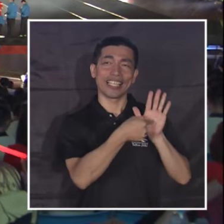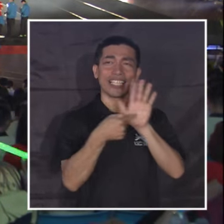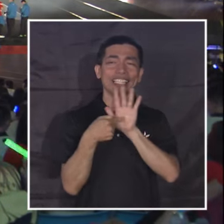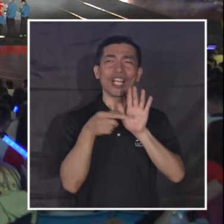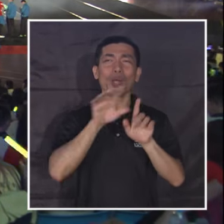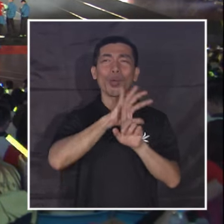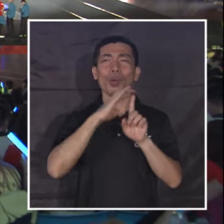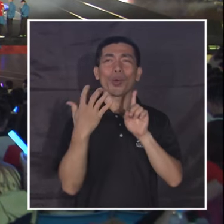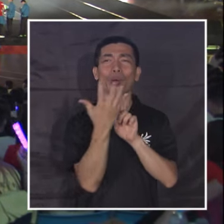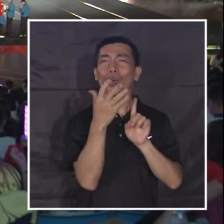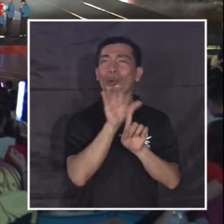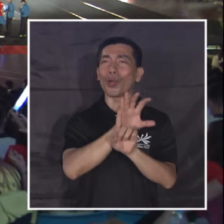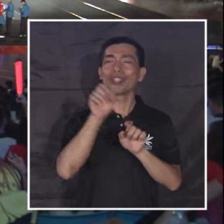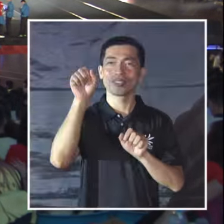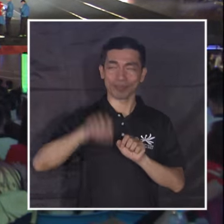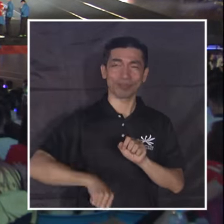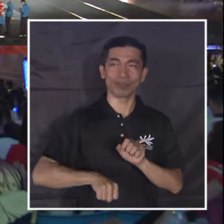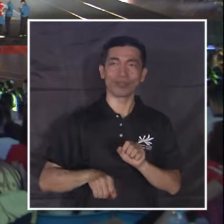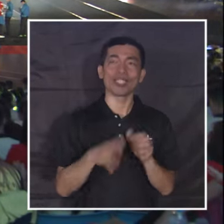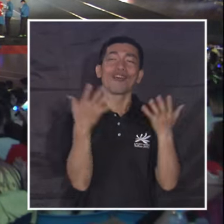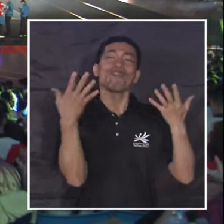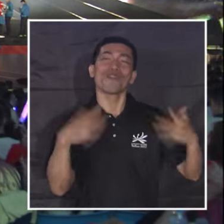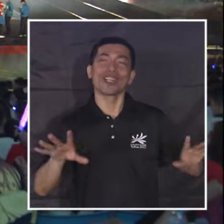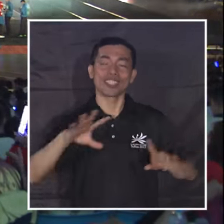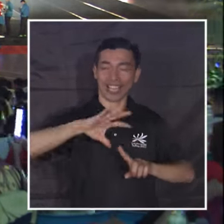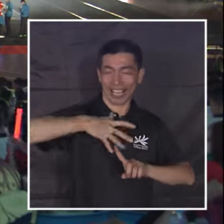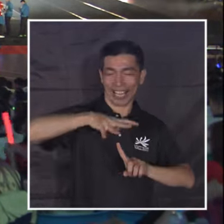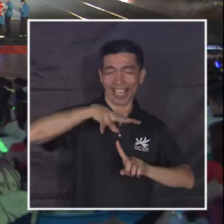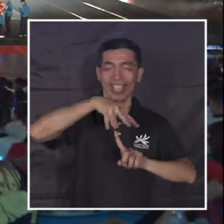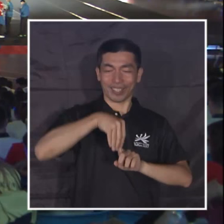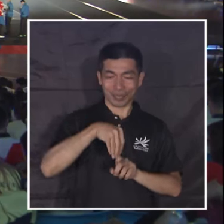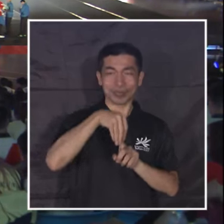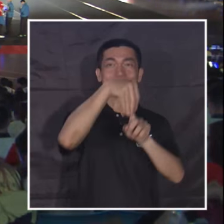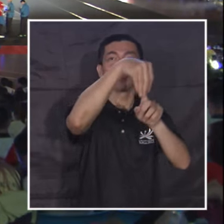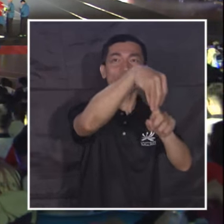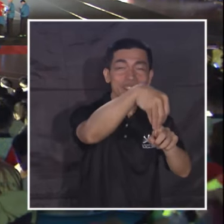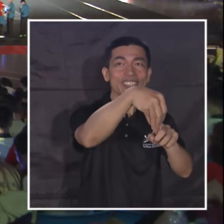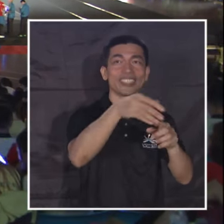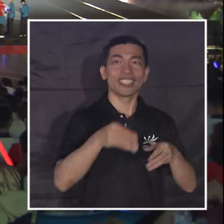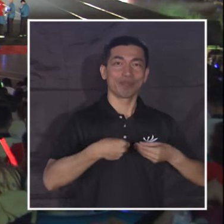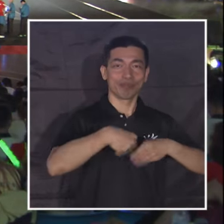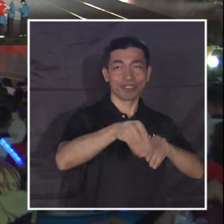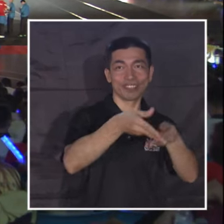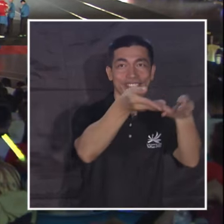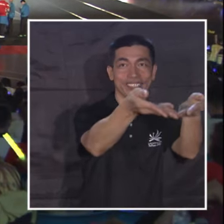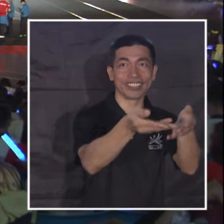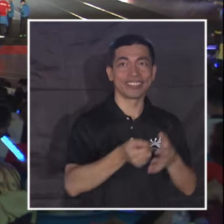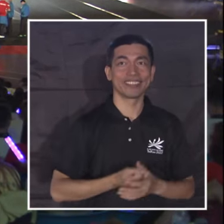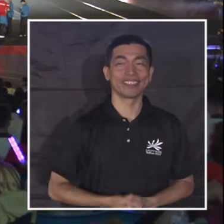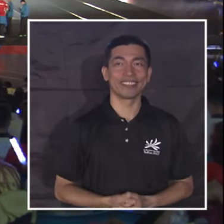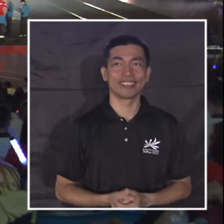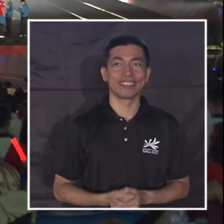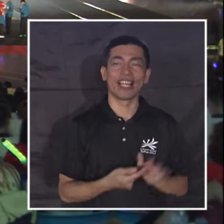伞呢将会给各位各国的贵宾们带回去，当作台湾送给他们最温暖的客家味礼